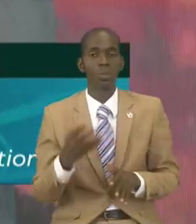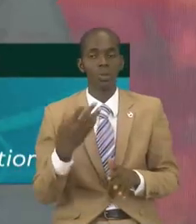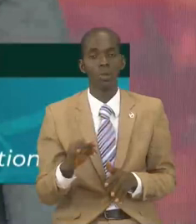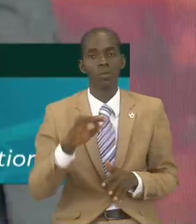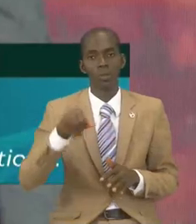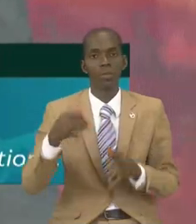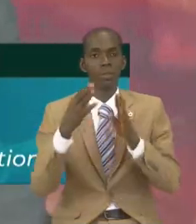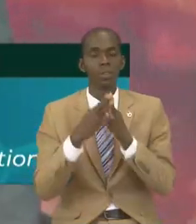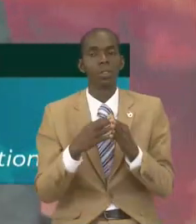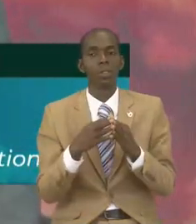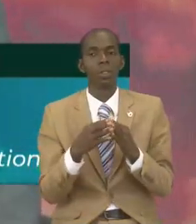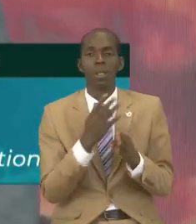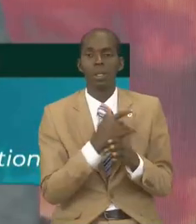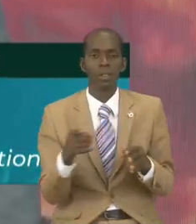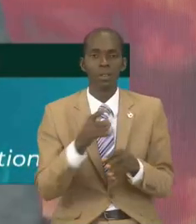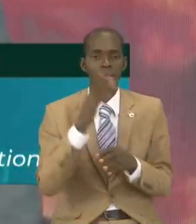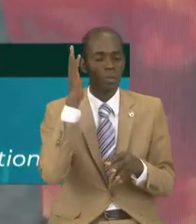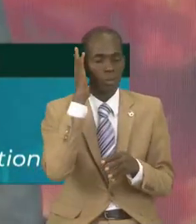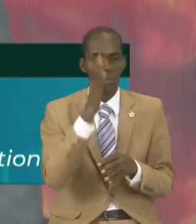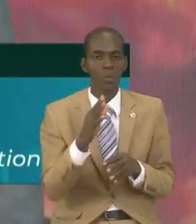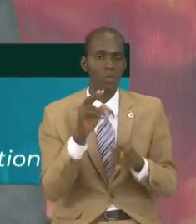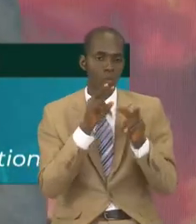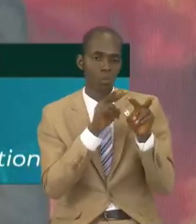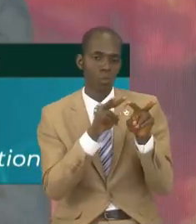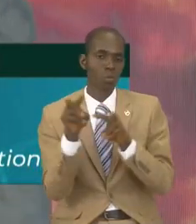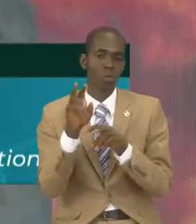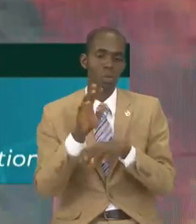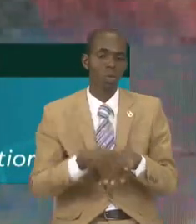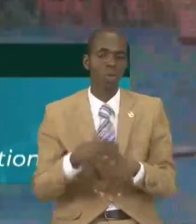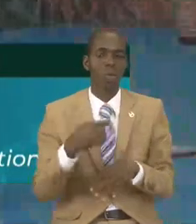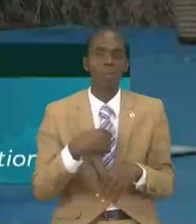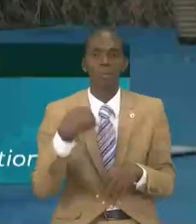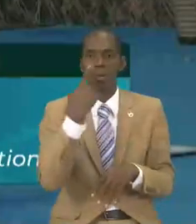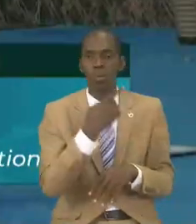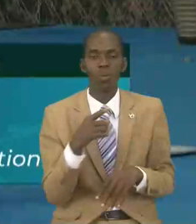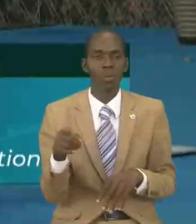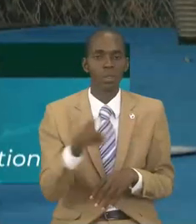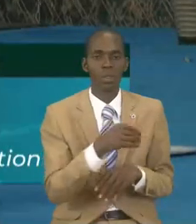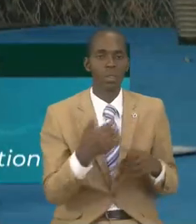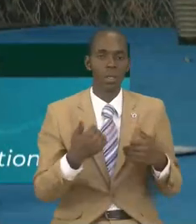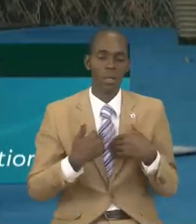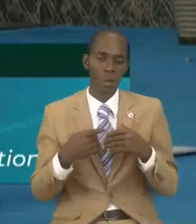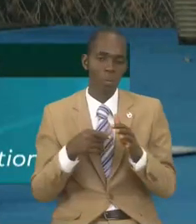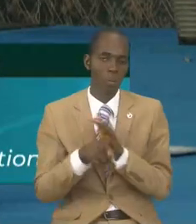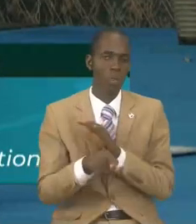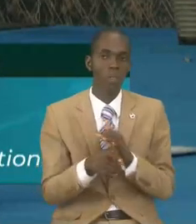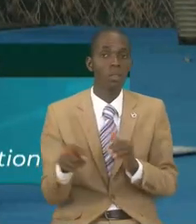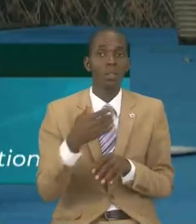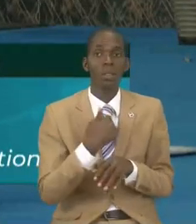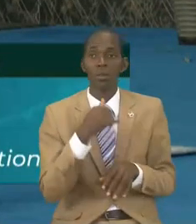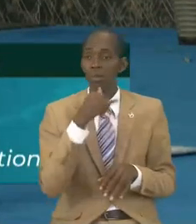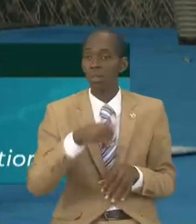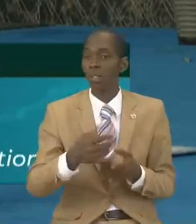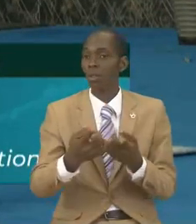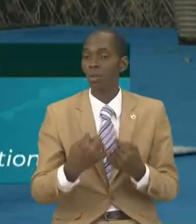Alors je répandrai sur la maison de David et sur les habitants de Jérusalem un esprit de grâce et de supplication. Et ils tourneront les regards